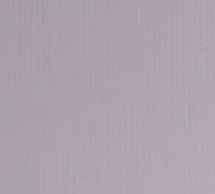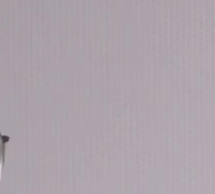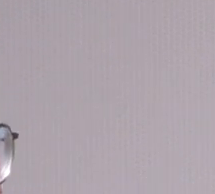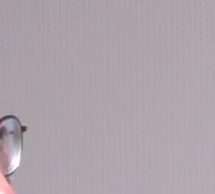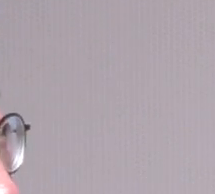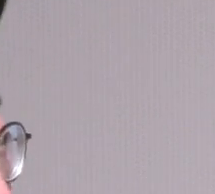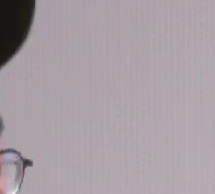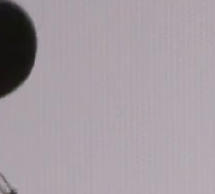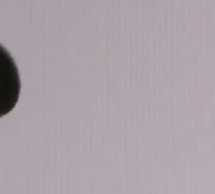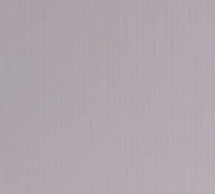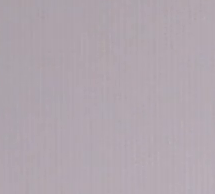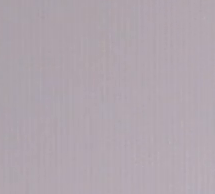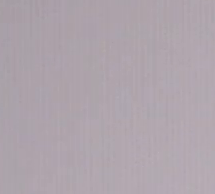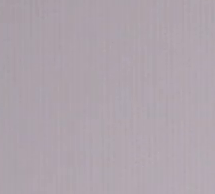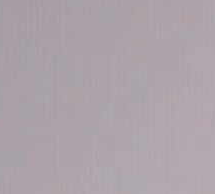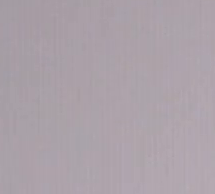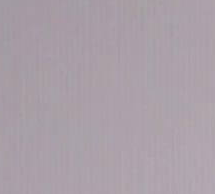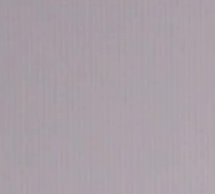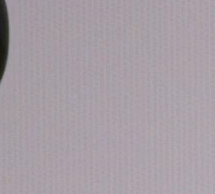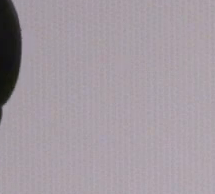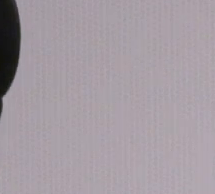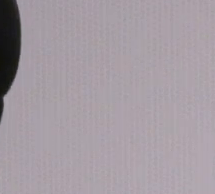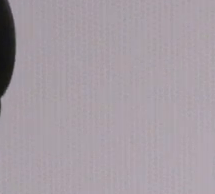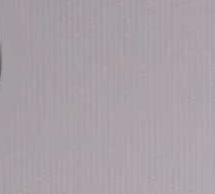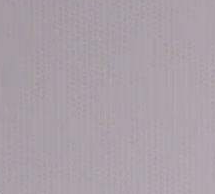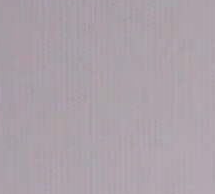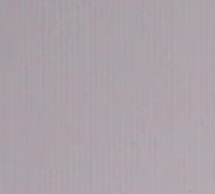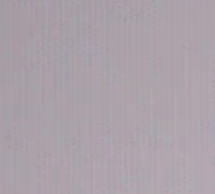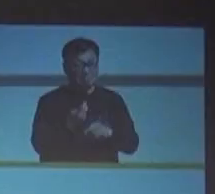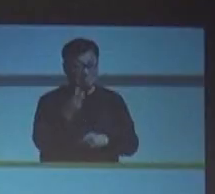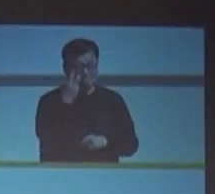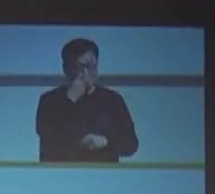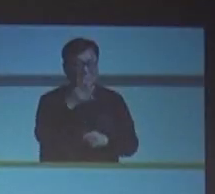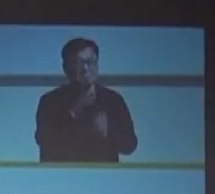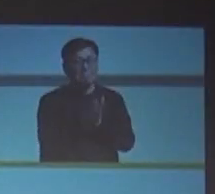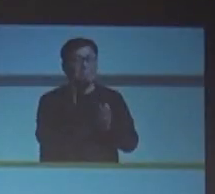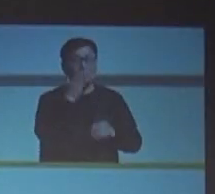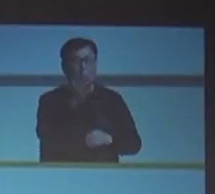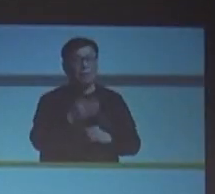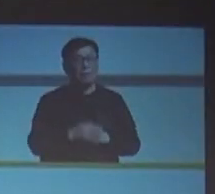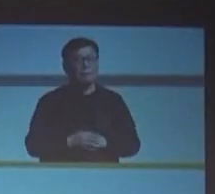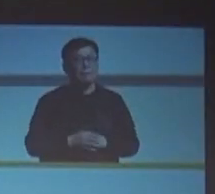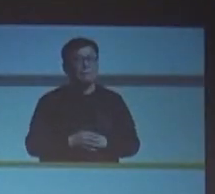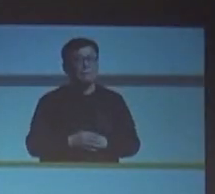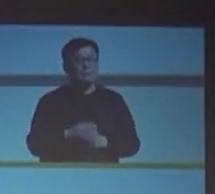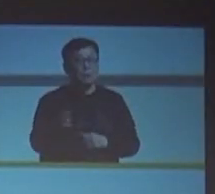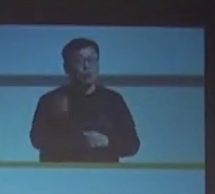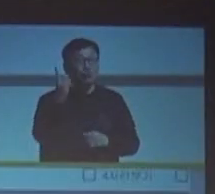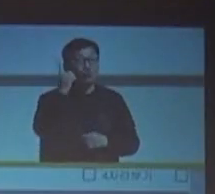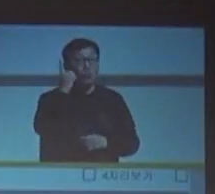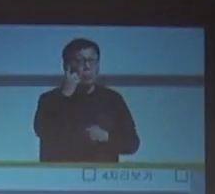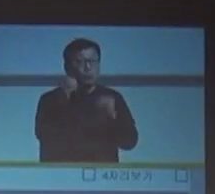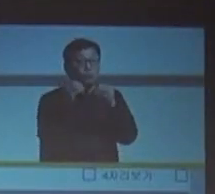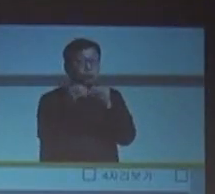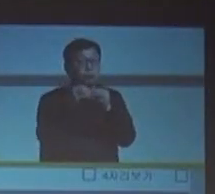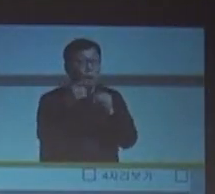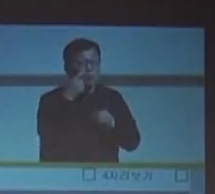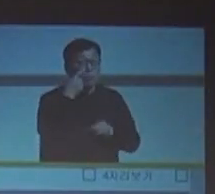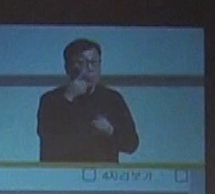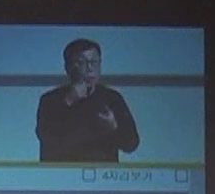하냐면 현장 반응을 실시간으로. 그렇죠. 실시간으로 살펴볼 수 있습니다. 네. 휴대폰 문자